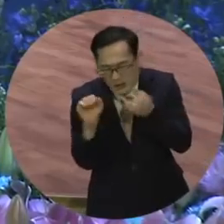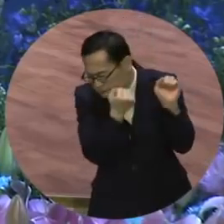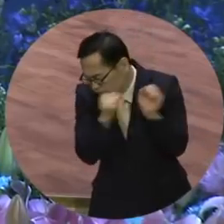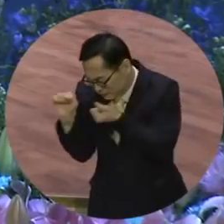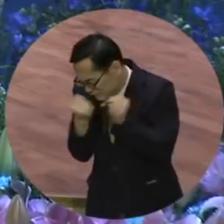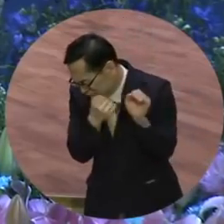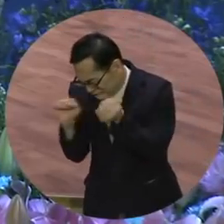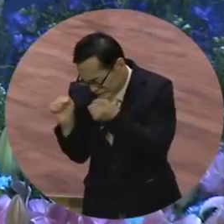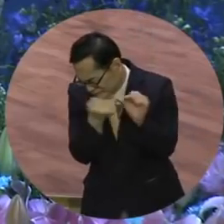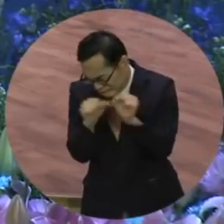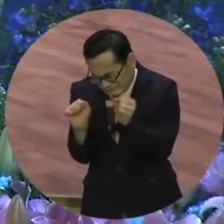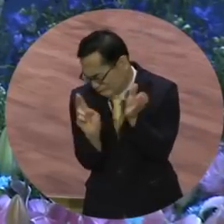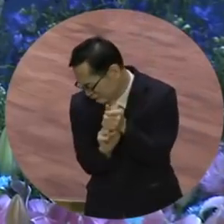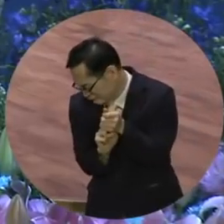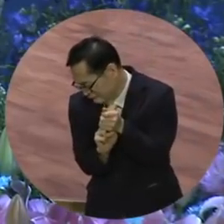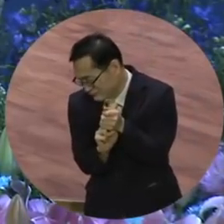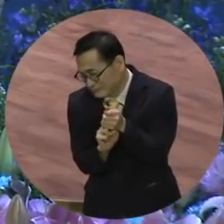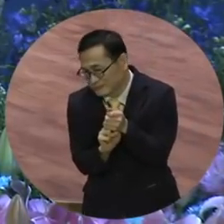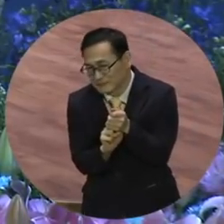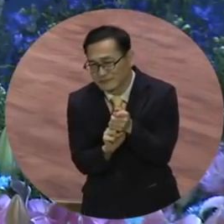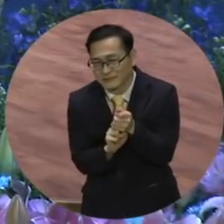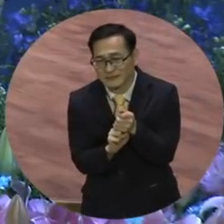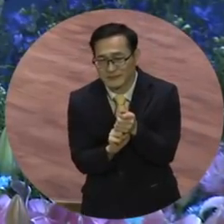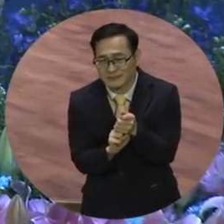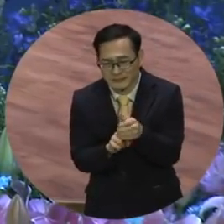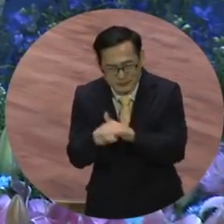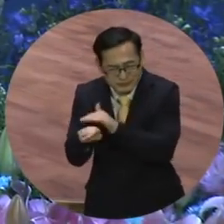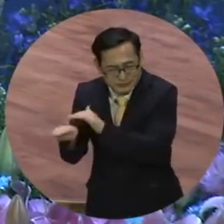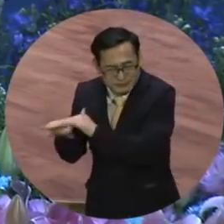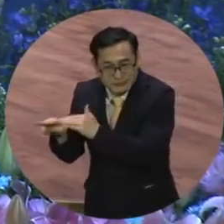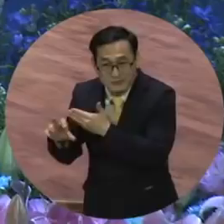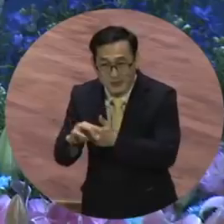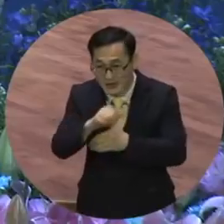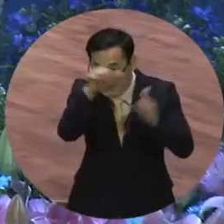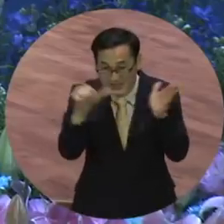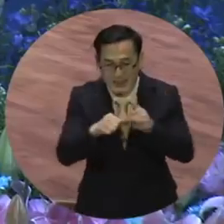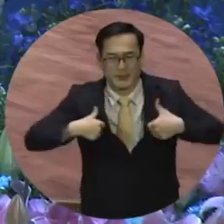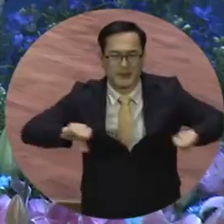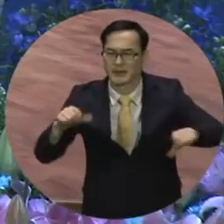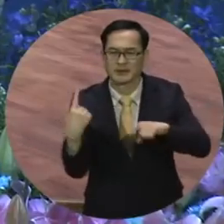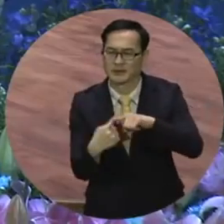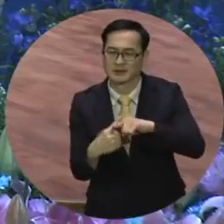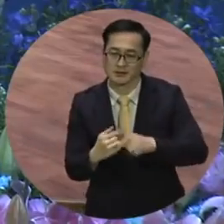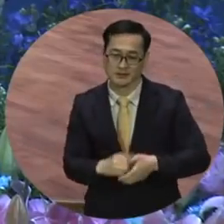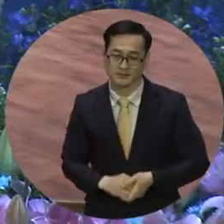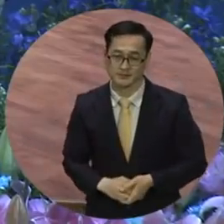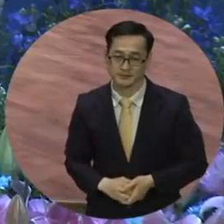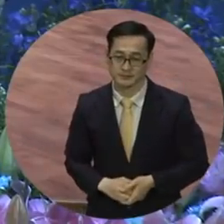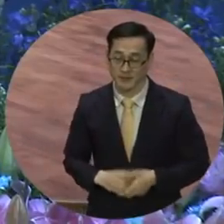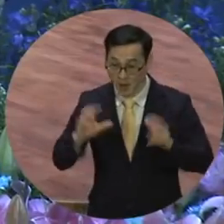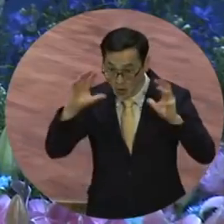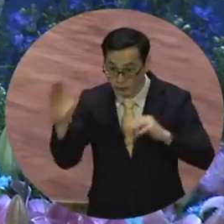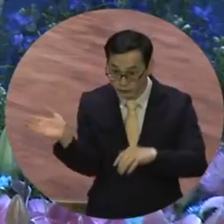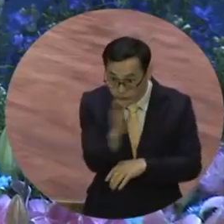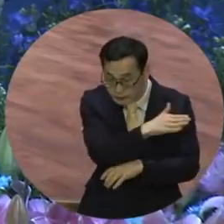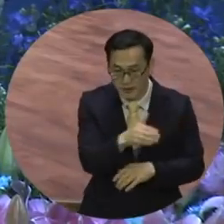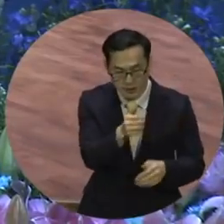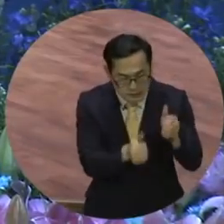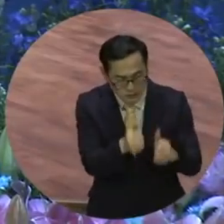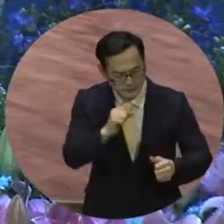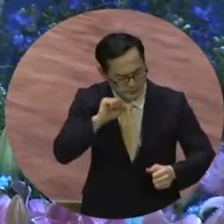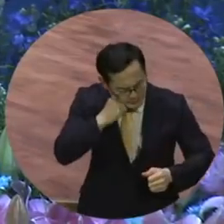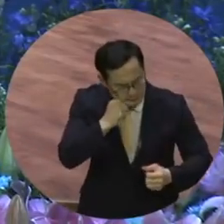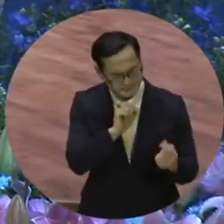도망다니고 시험을 치지 않고 그렇게 포기한 사람 인생 포기가 돼요. 어려서부터 다 어려운 시험들을